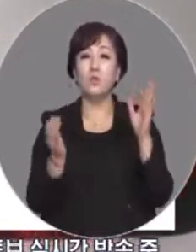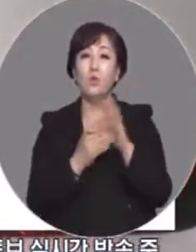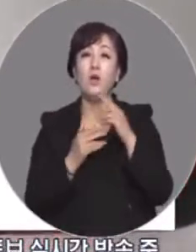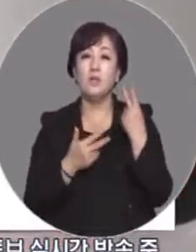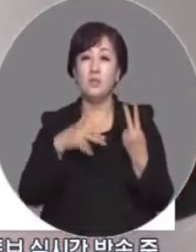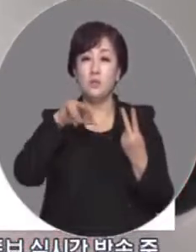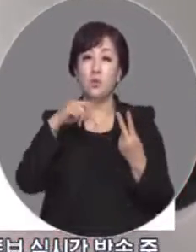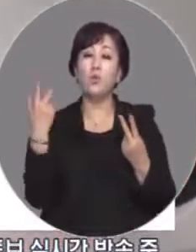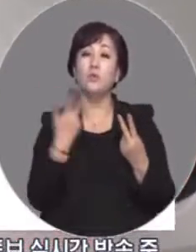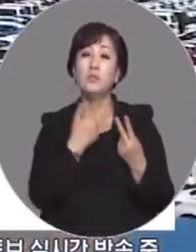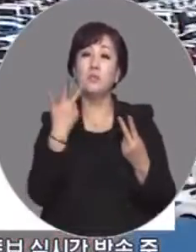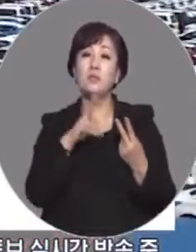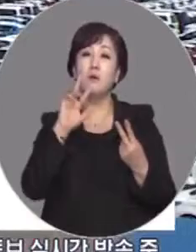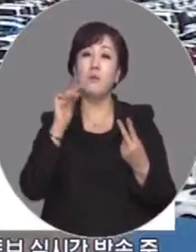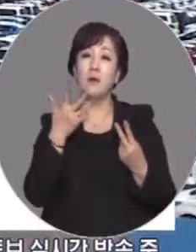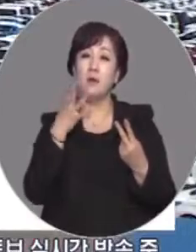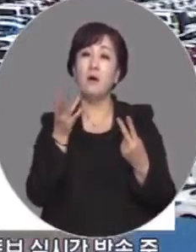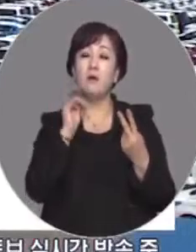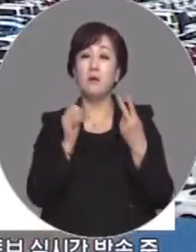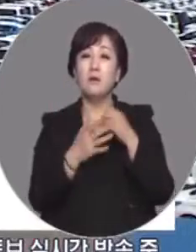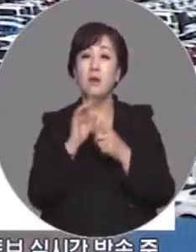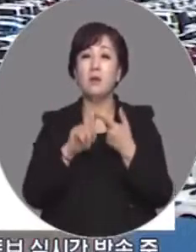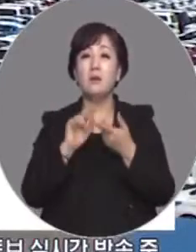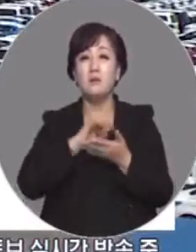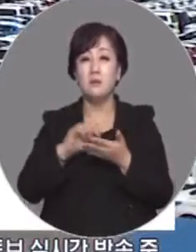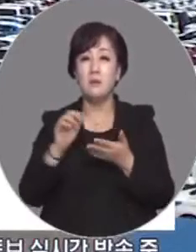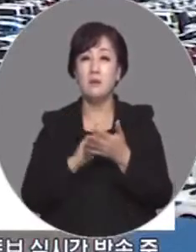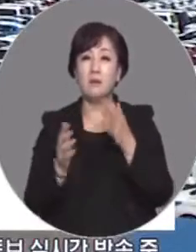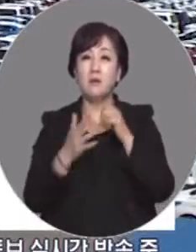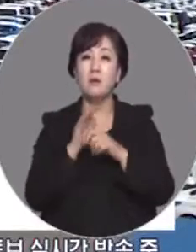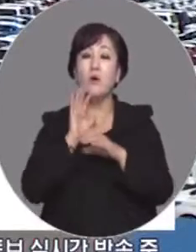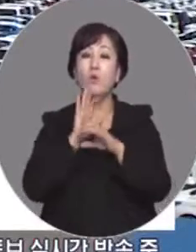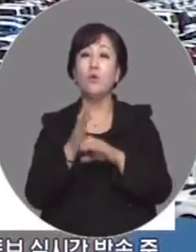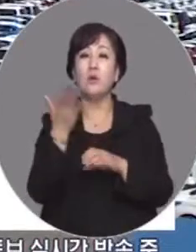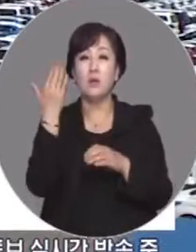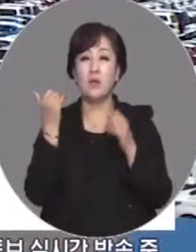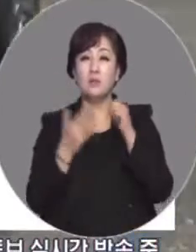2조 7,813억 원에 그쳐 코로나 팬데믹 이전인